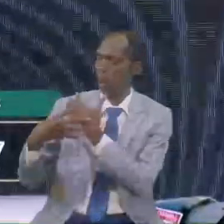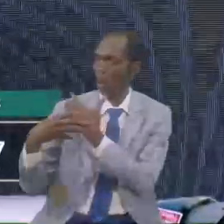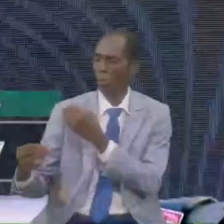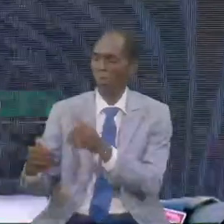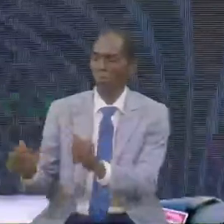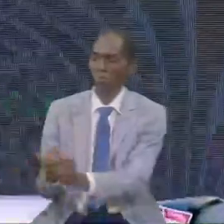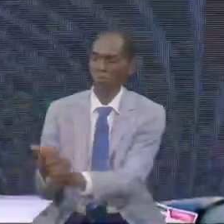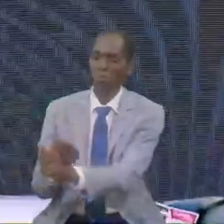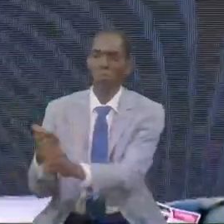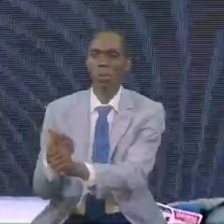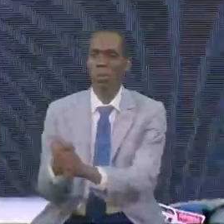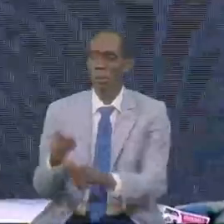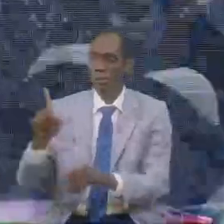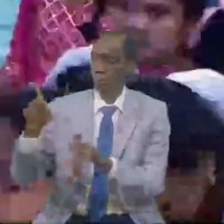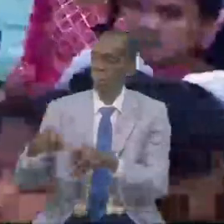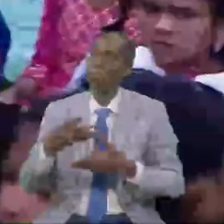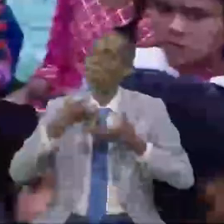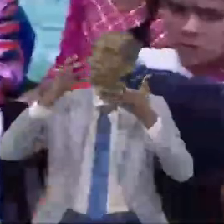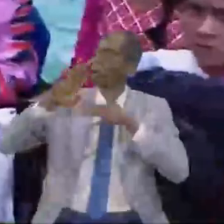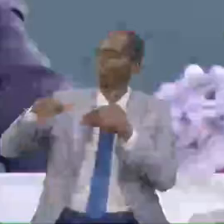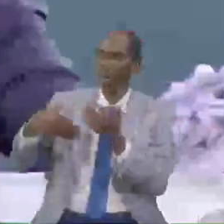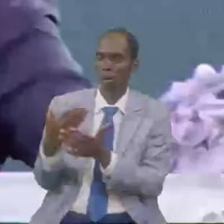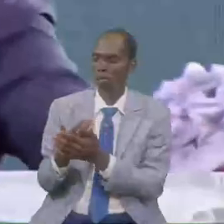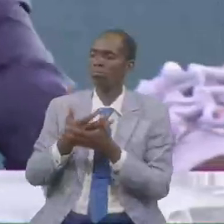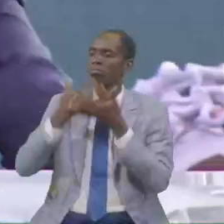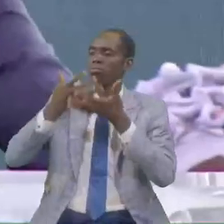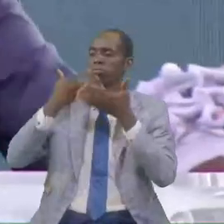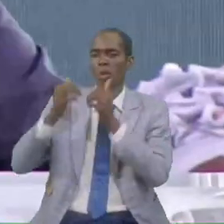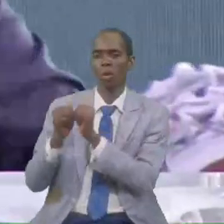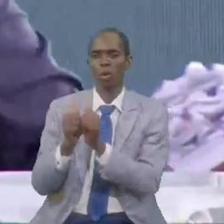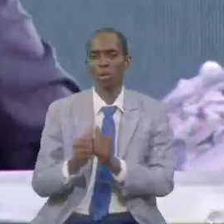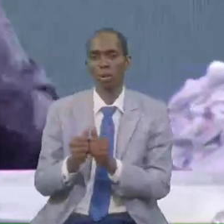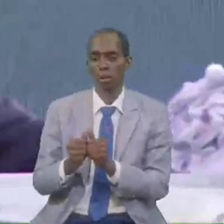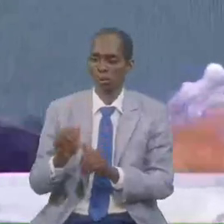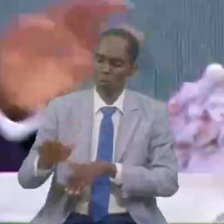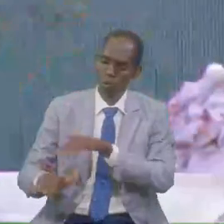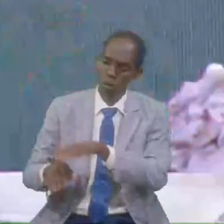ensemble. Ils crient et tout le monde crie ensemble.